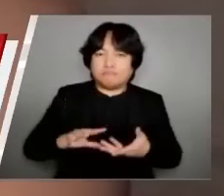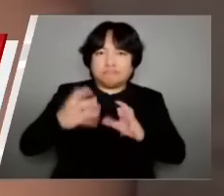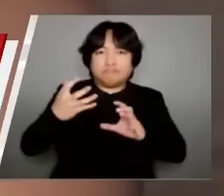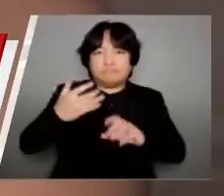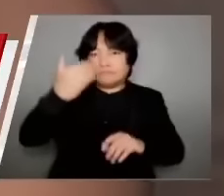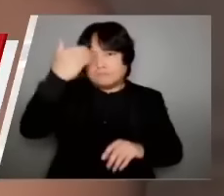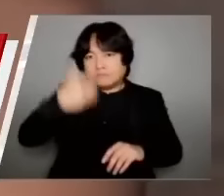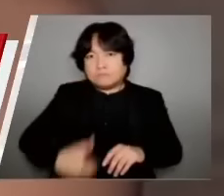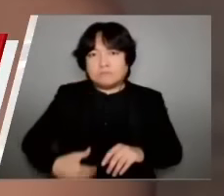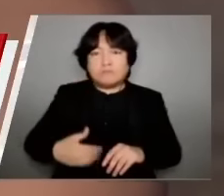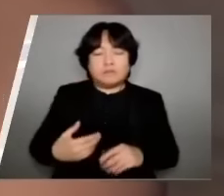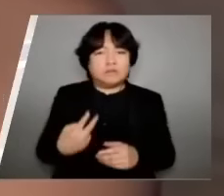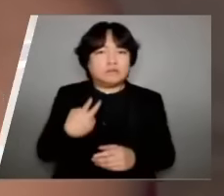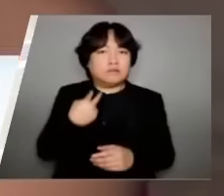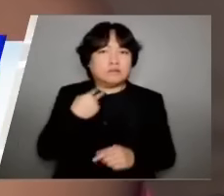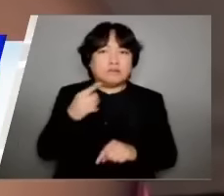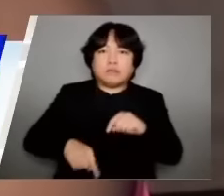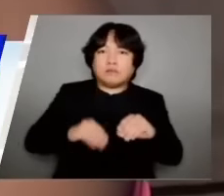ito.